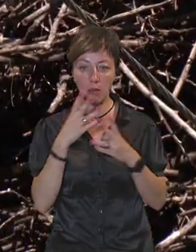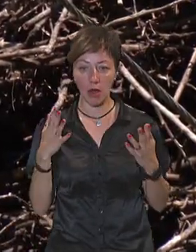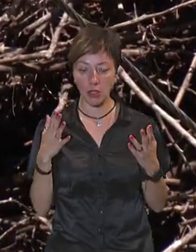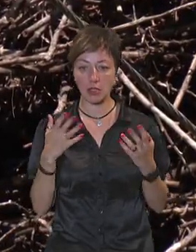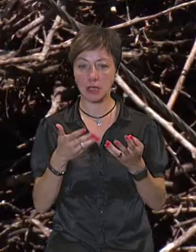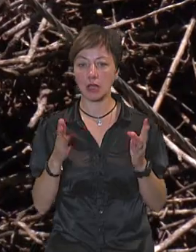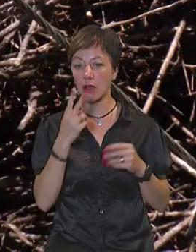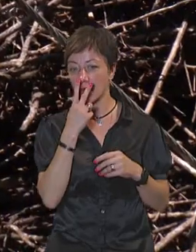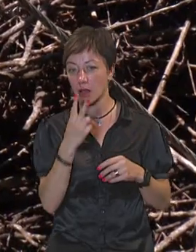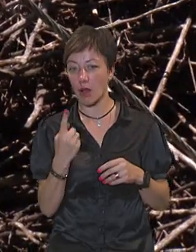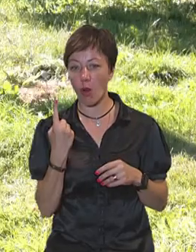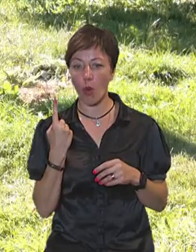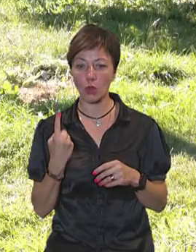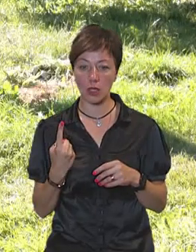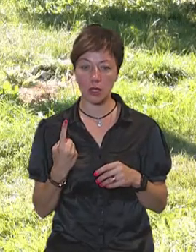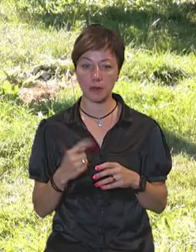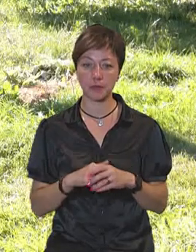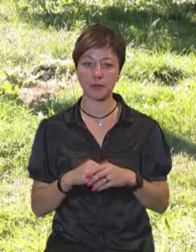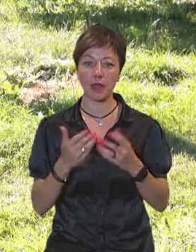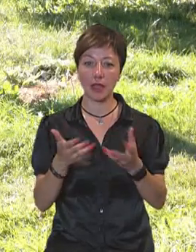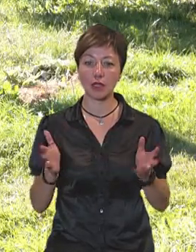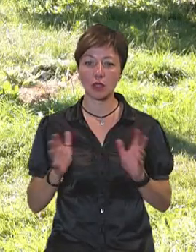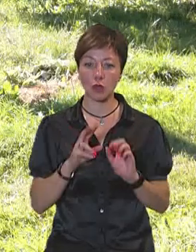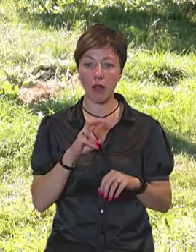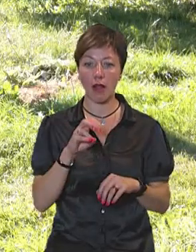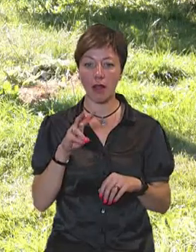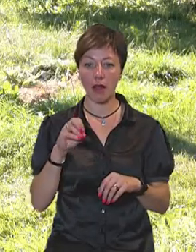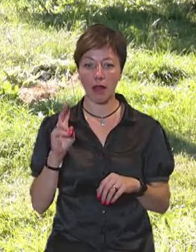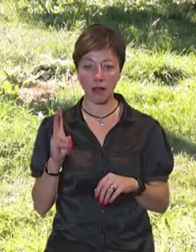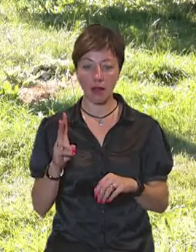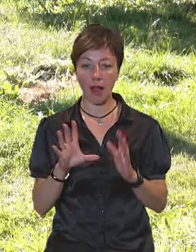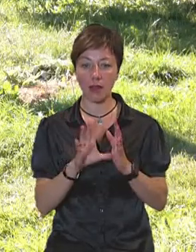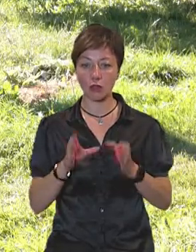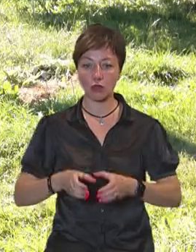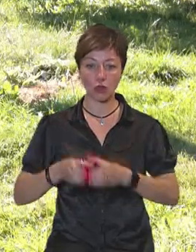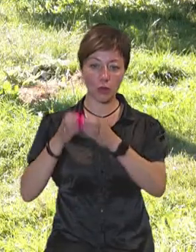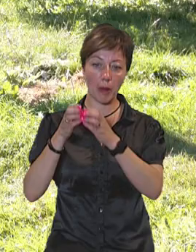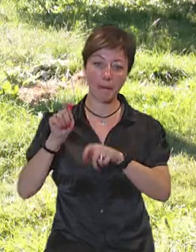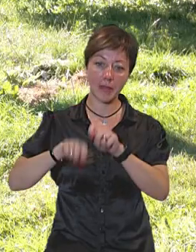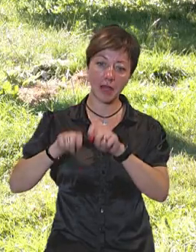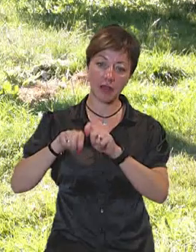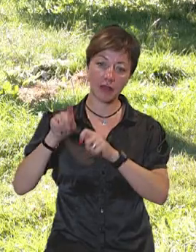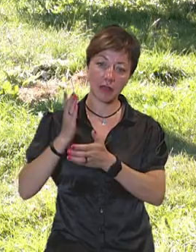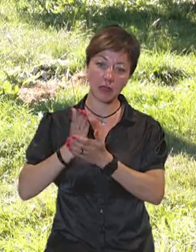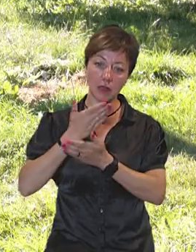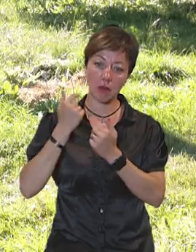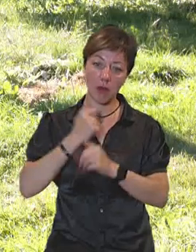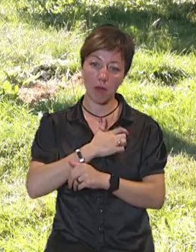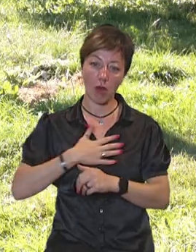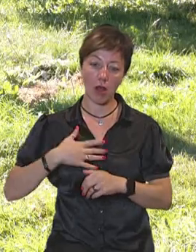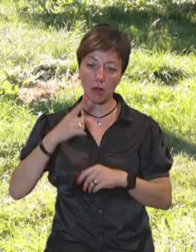З гнізда виглядав лише один. Гніздо лелек на електричному стовпі. Перевірити, чи немає там інших поранених